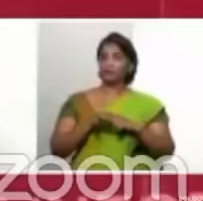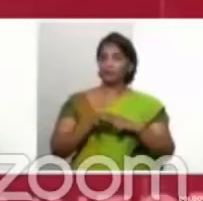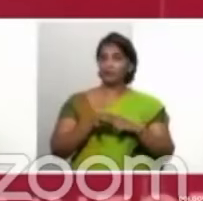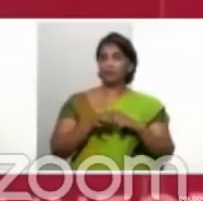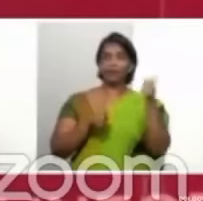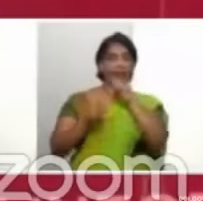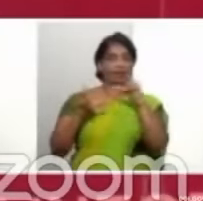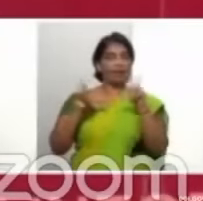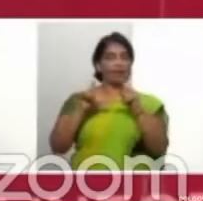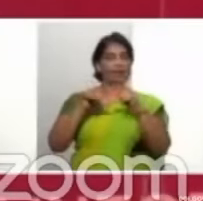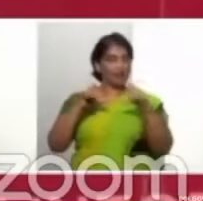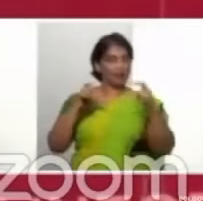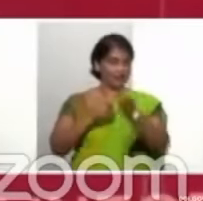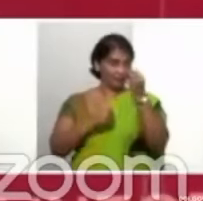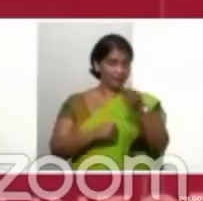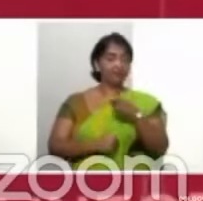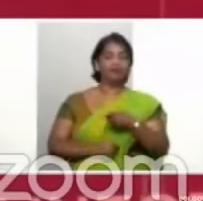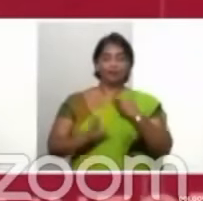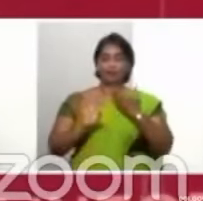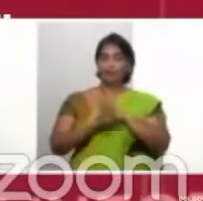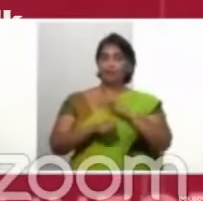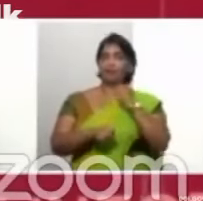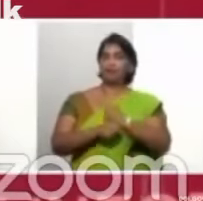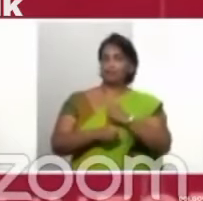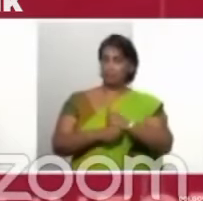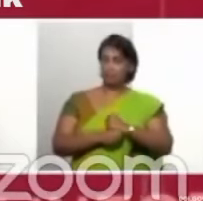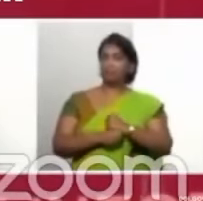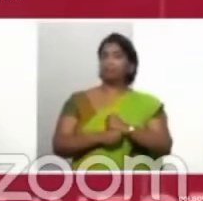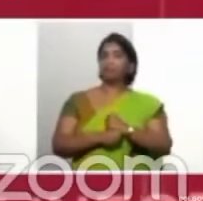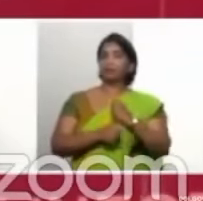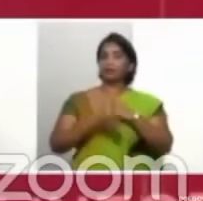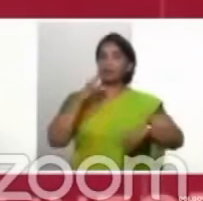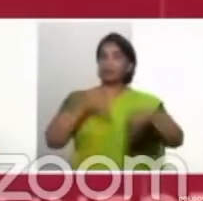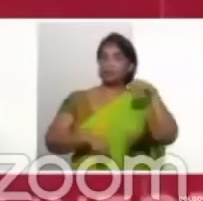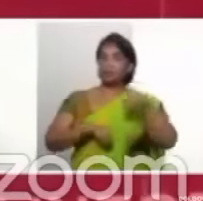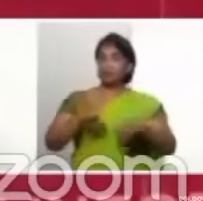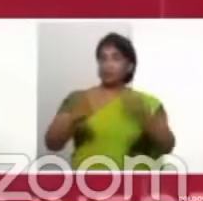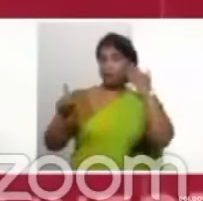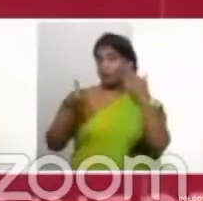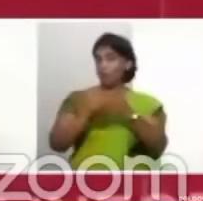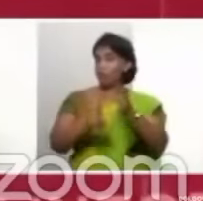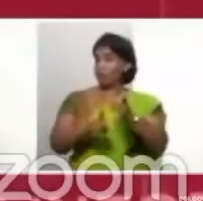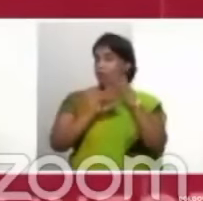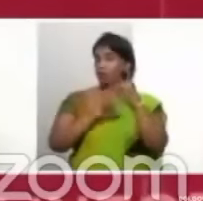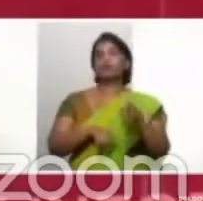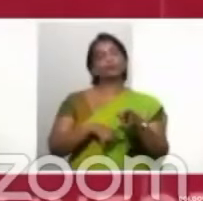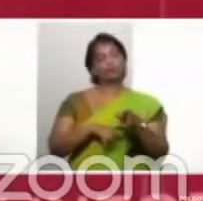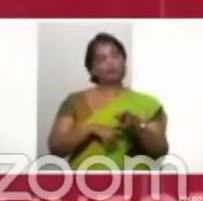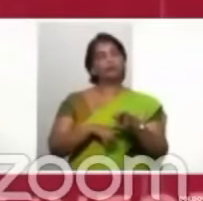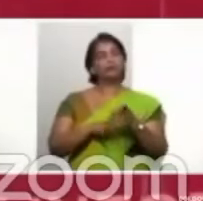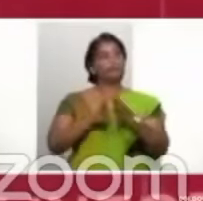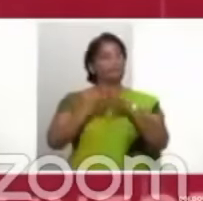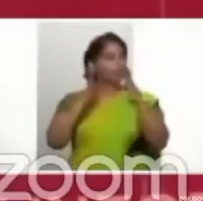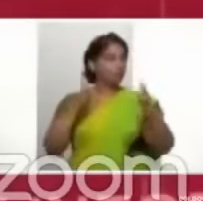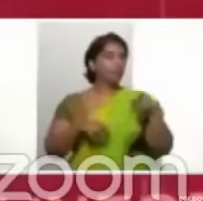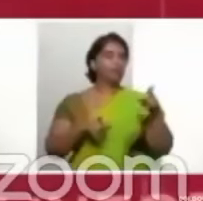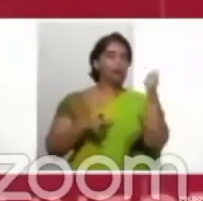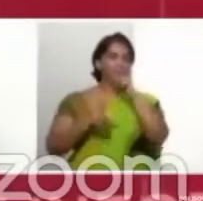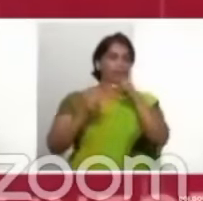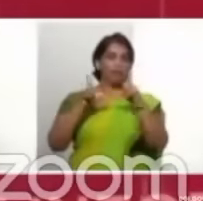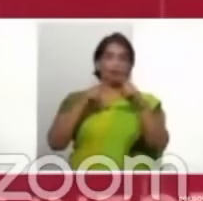ඇහුවේ බාර් ලයිසන් පිළිබඳව. පහුගිය ආණ්ඩුව මැතිවරණය ඉලක්ක කරගෙනම විශාල